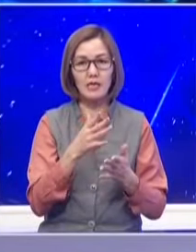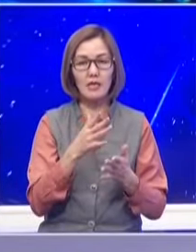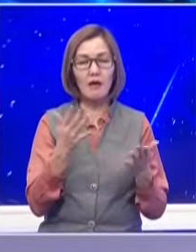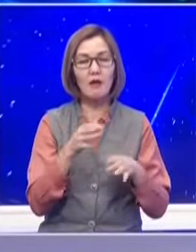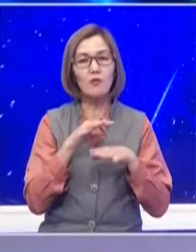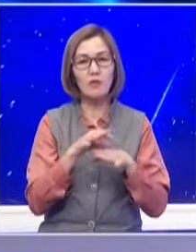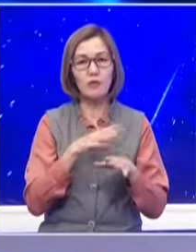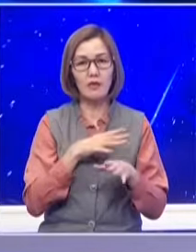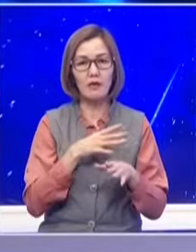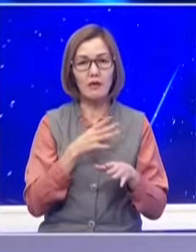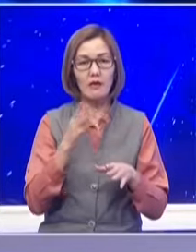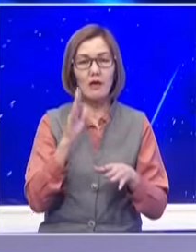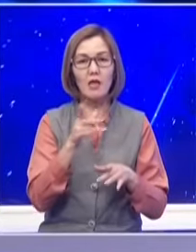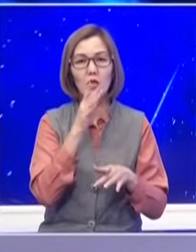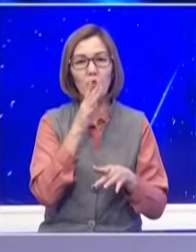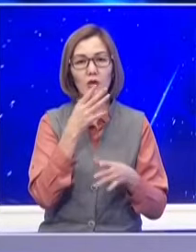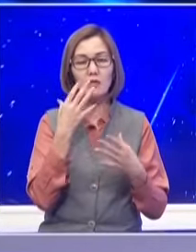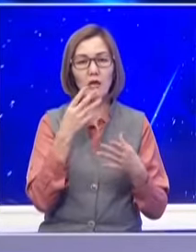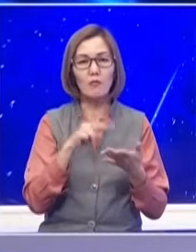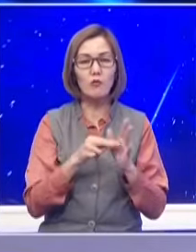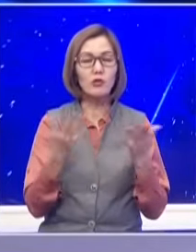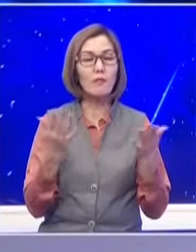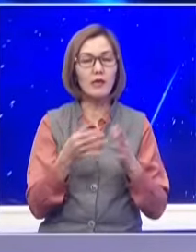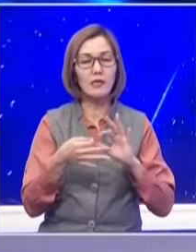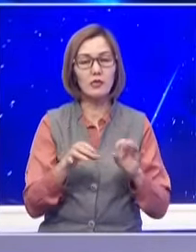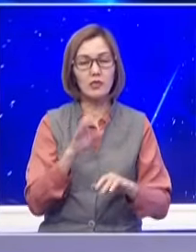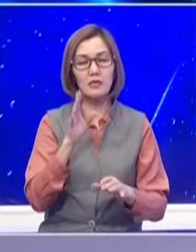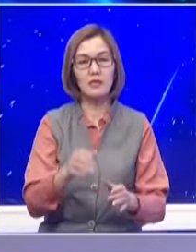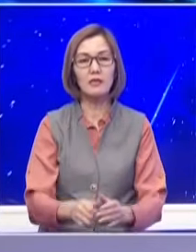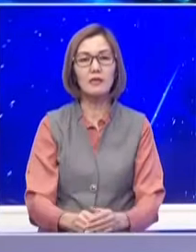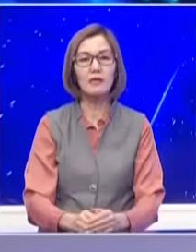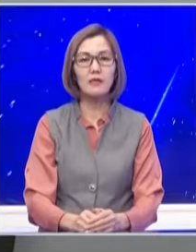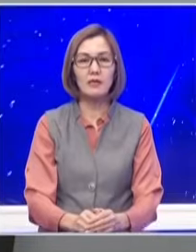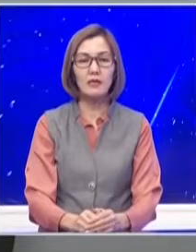қалай өтіп жатыр және алдағы уақыттағы болжамғандай сюжеттен көріңіздер.